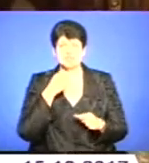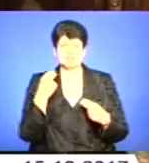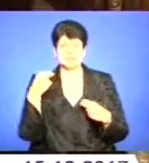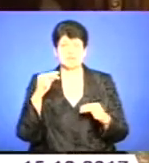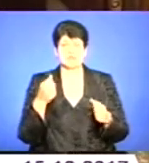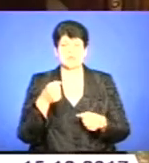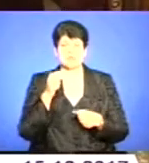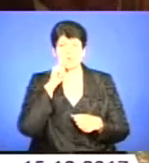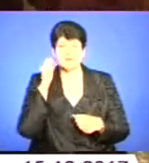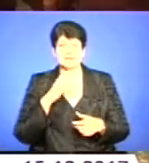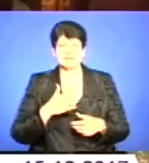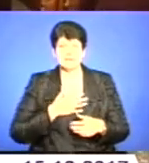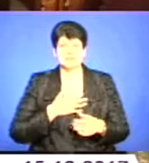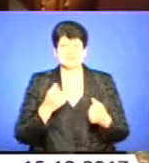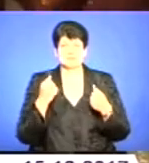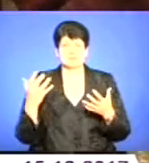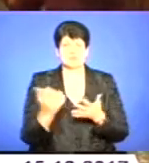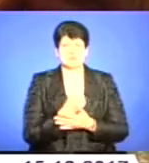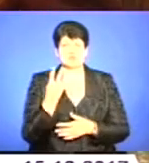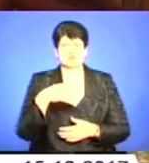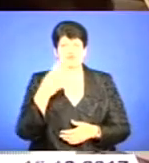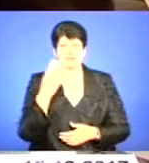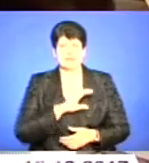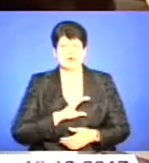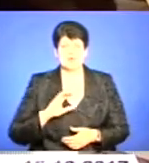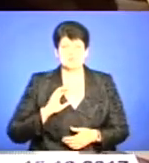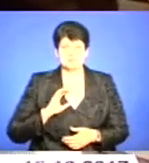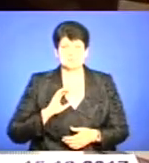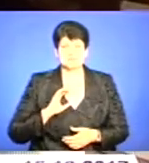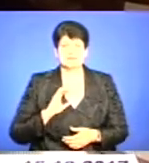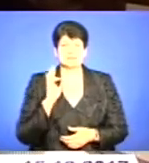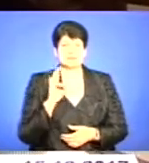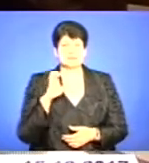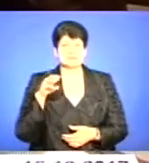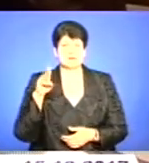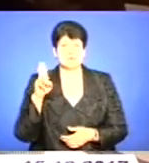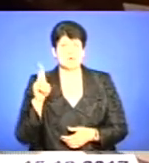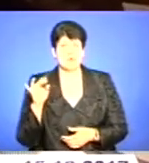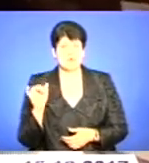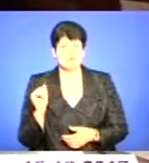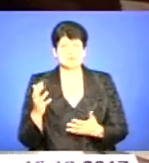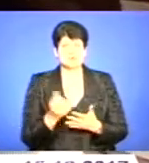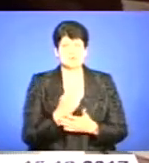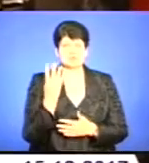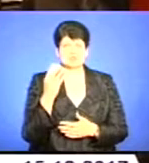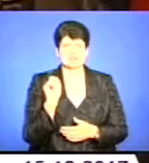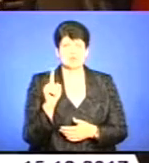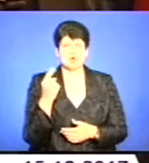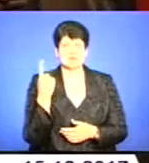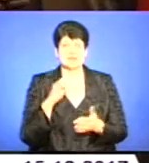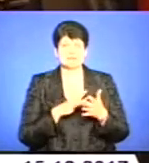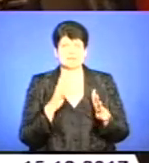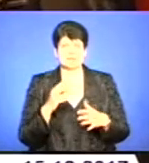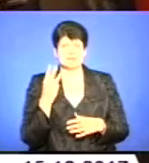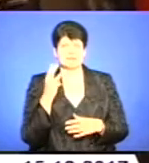кубках України наші спортсмени завоювали 44 нагороди. Зокрема, Наталя Стрибкова здобула 4 золота, 1 срібло і